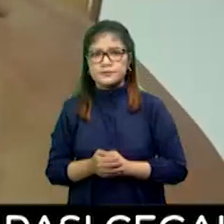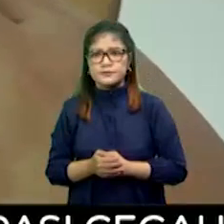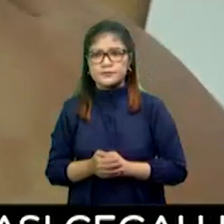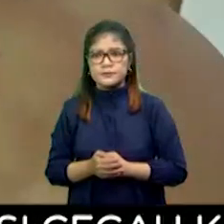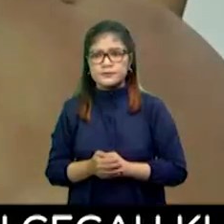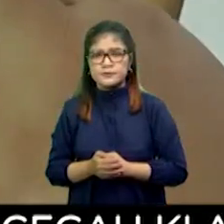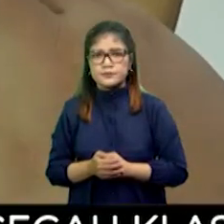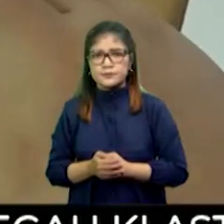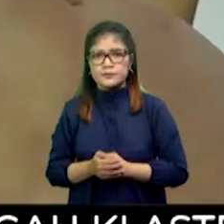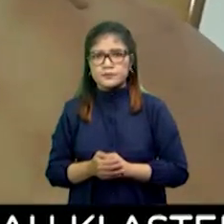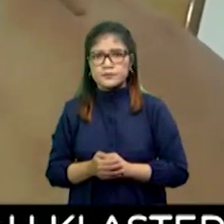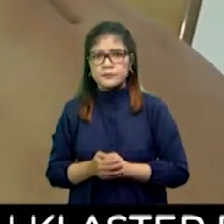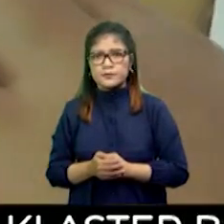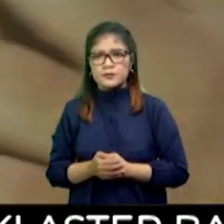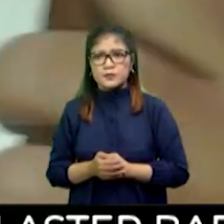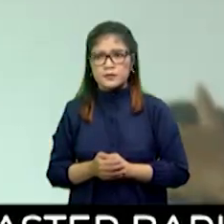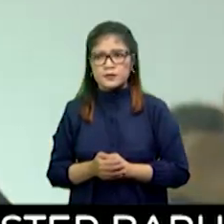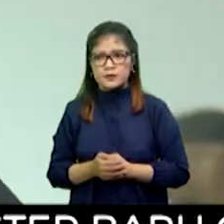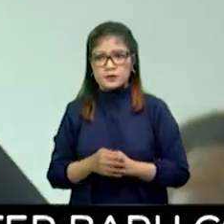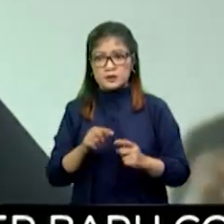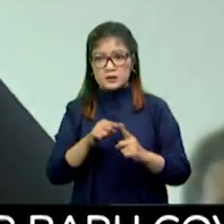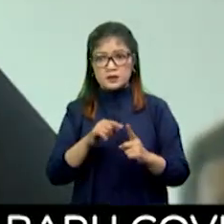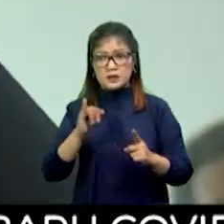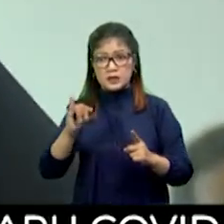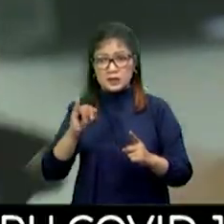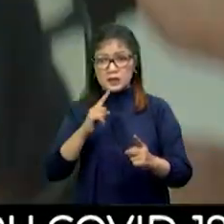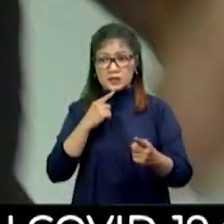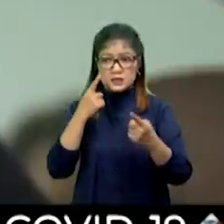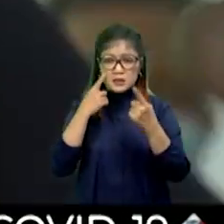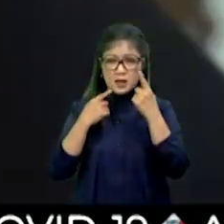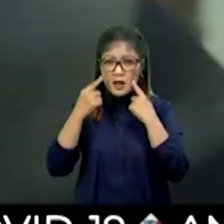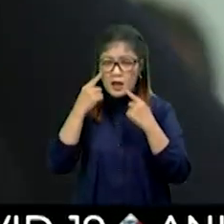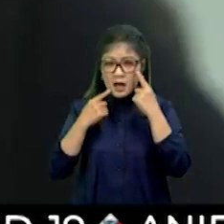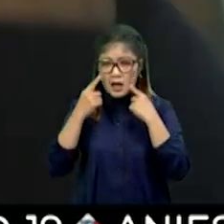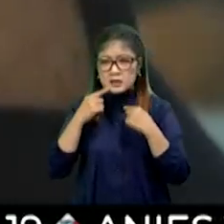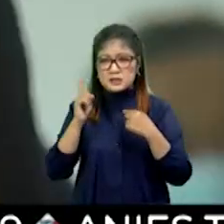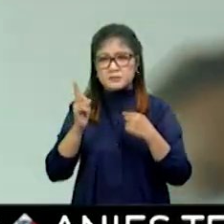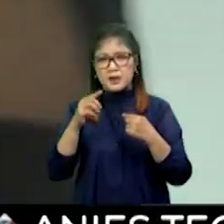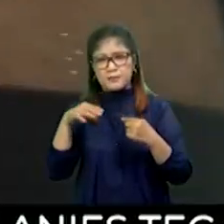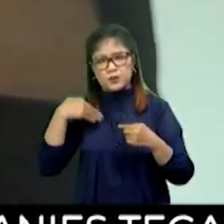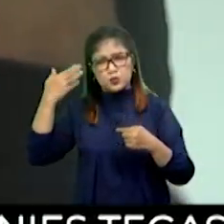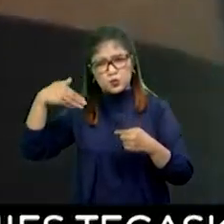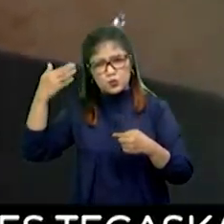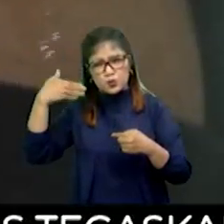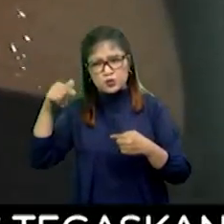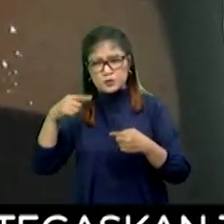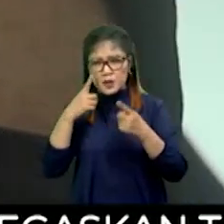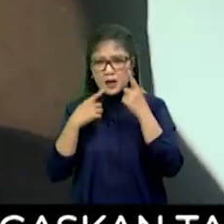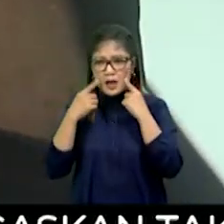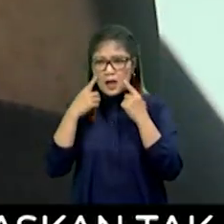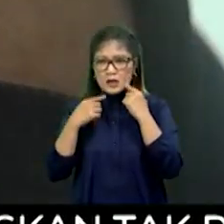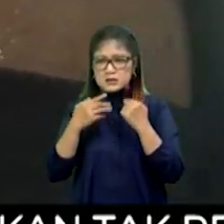kasih lagi sih isrud ya sih Tak terbendung menahan haru airmatanya terus bercucuran sembari berulang kali mengucap